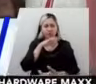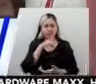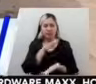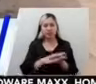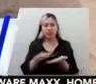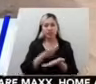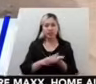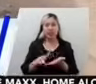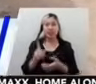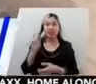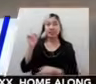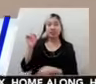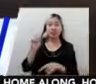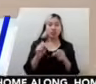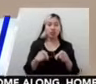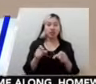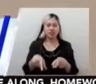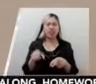matapos malubog sa baha.